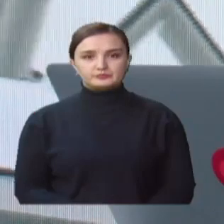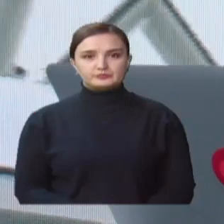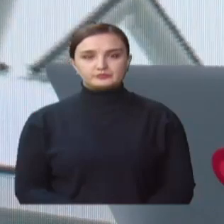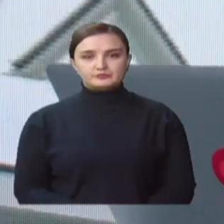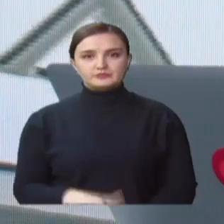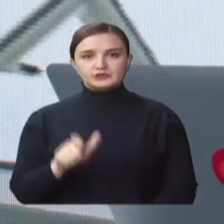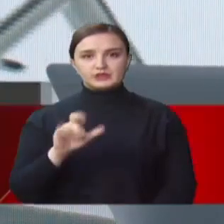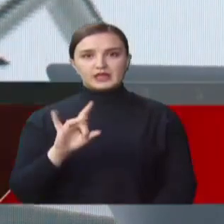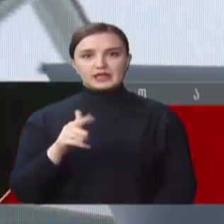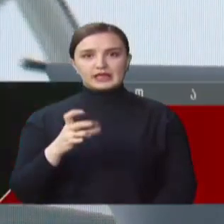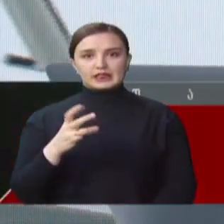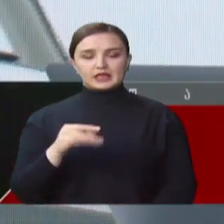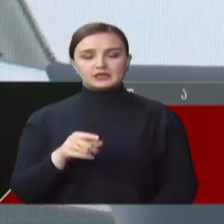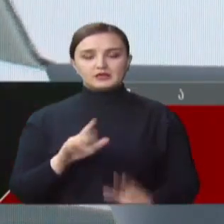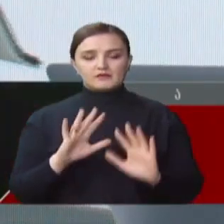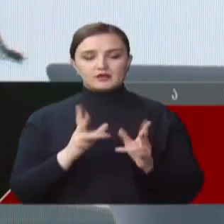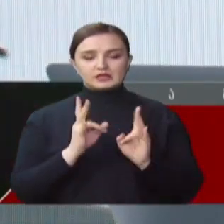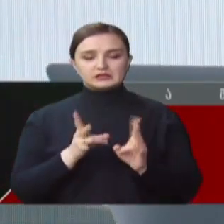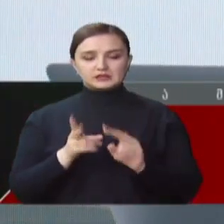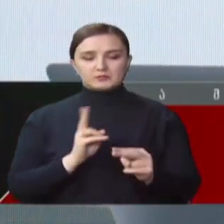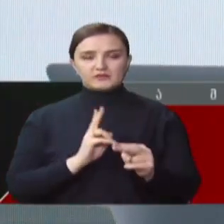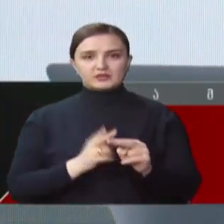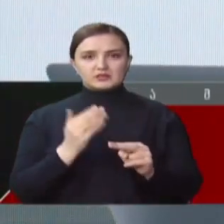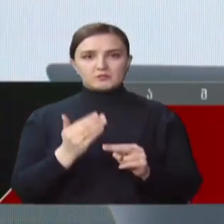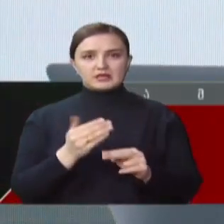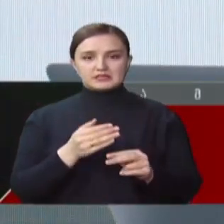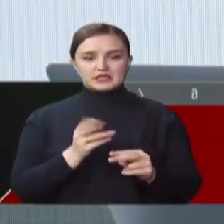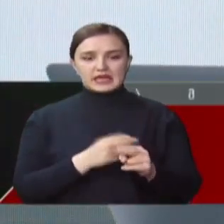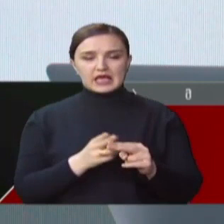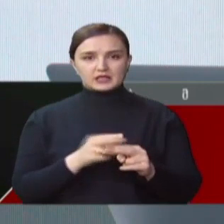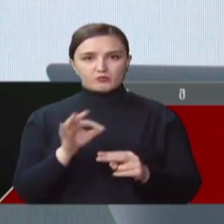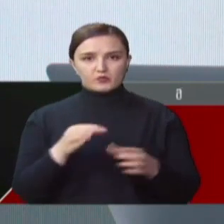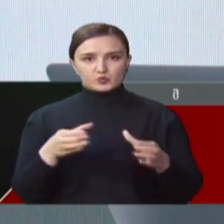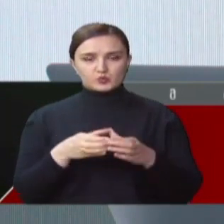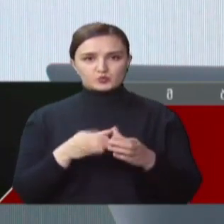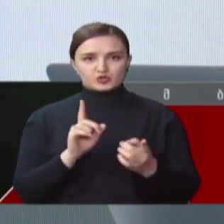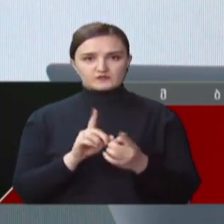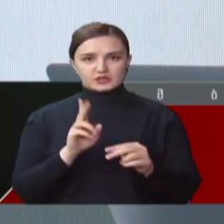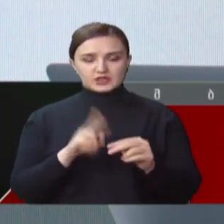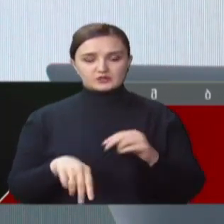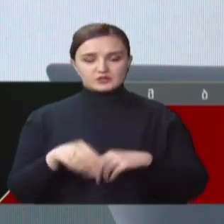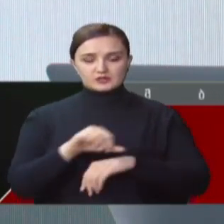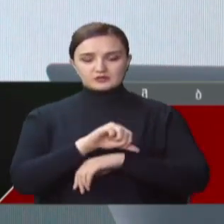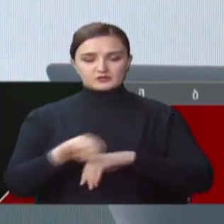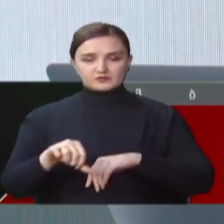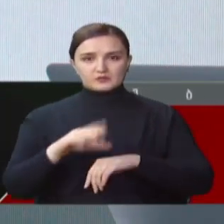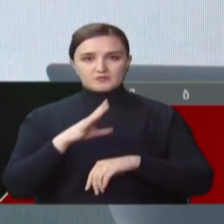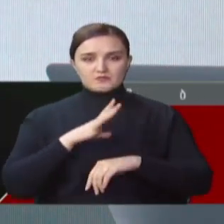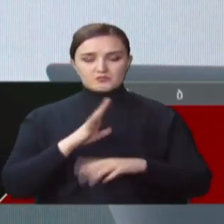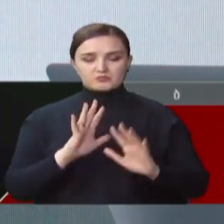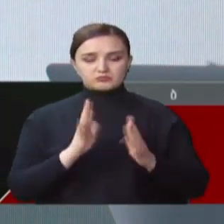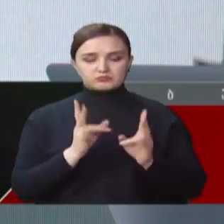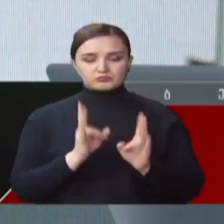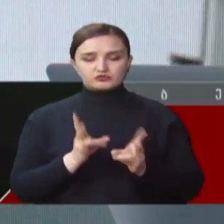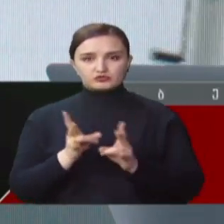ერგნეთში ინციდენტების პრევენციისა და მათ ზერეაგირების ჯგუფის მორიგი შეხვედრა დასრულდა. მონაწილეები გამყოფ ხაზთან წინა შეხვედრიდან დღემდე დაფიქსირებულ